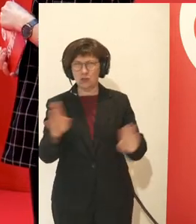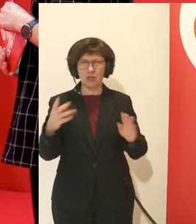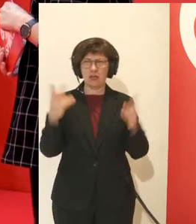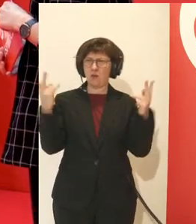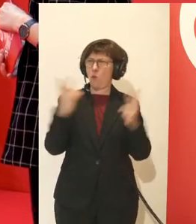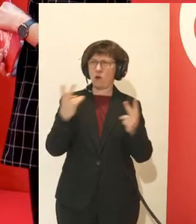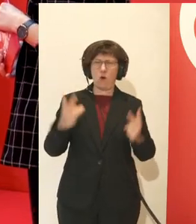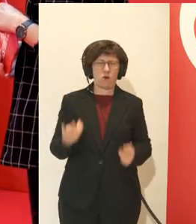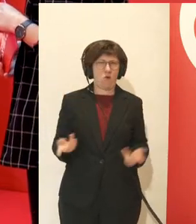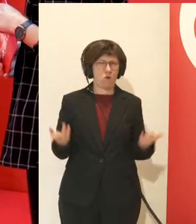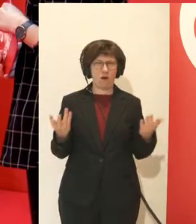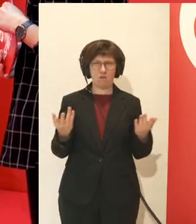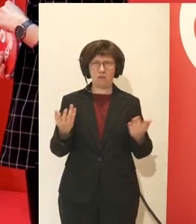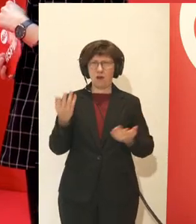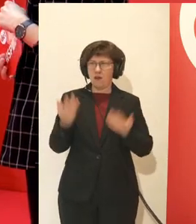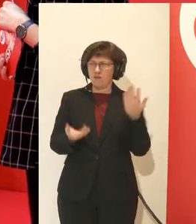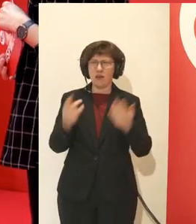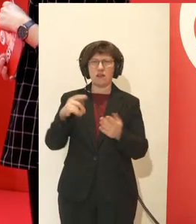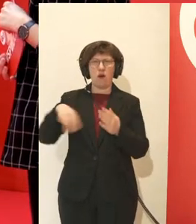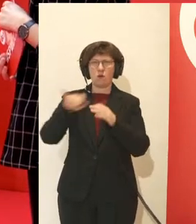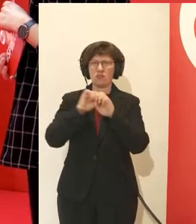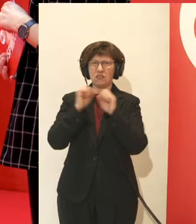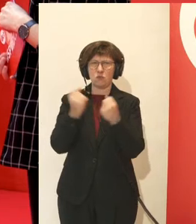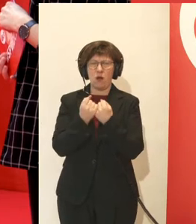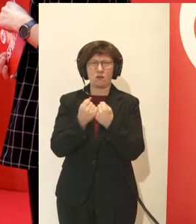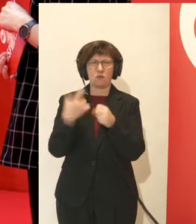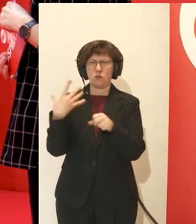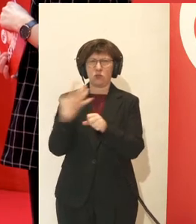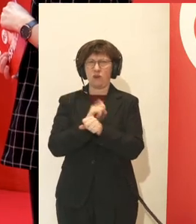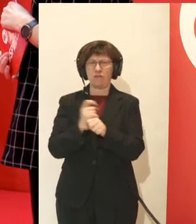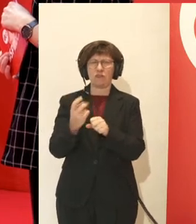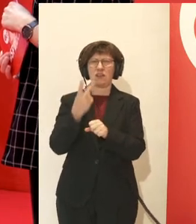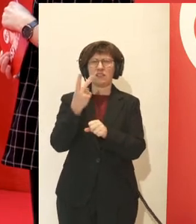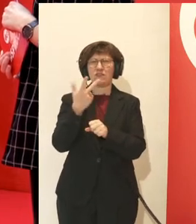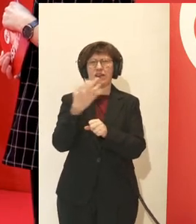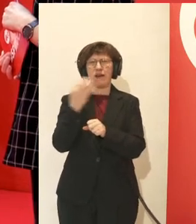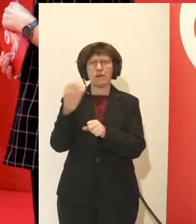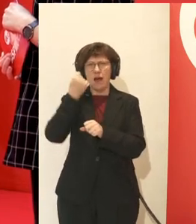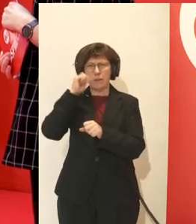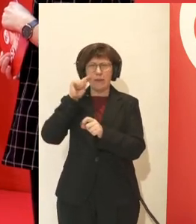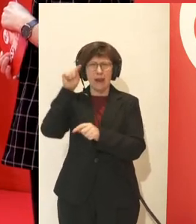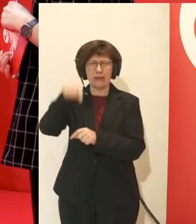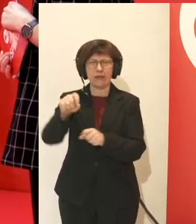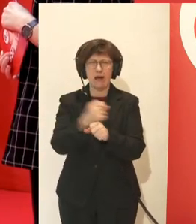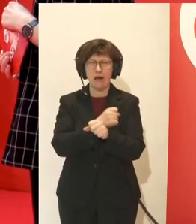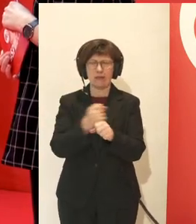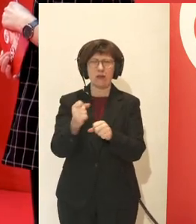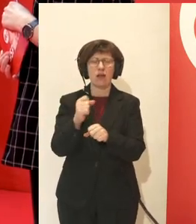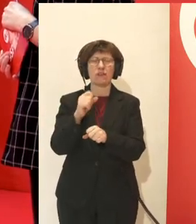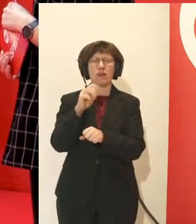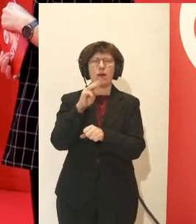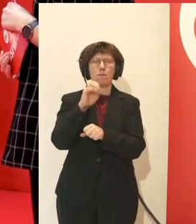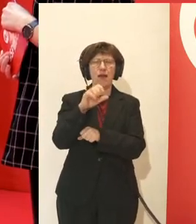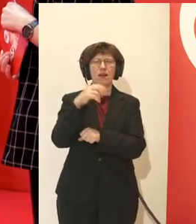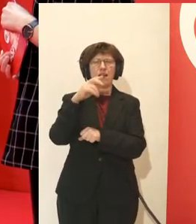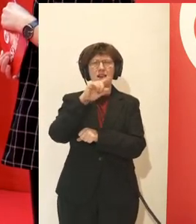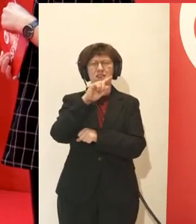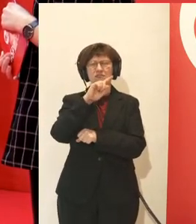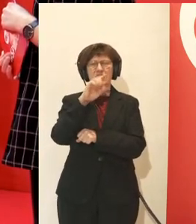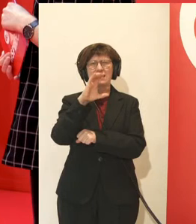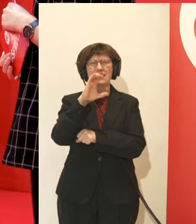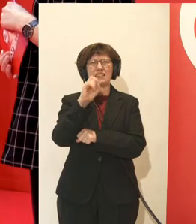ja wenn man vielleicht auch von den umständen her gar nicht mal eben für zwei drei tage nach berlin kam wir haben michael leute da der aus harvard